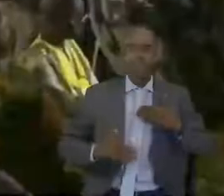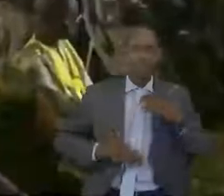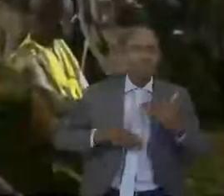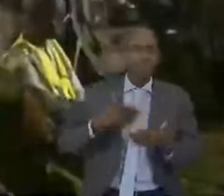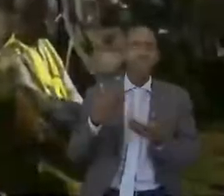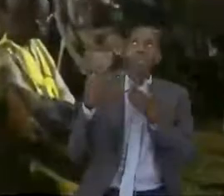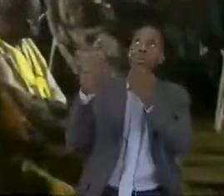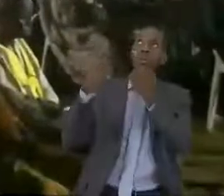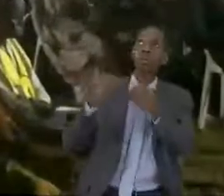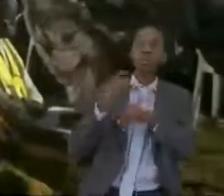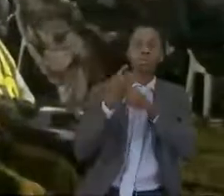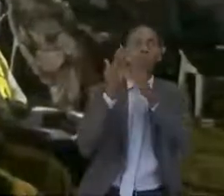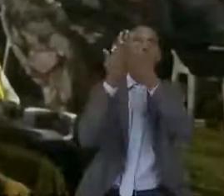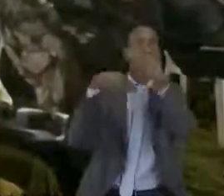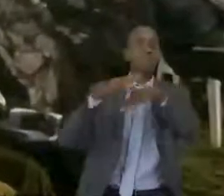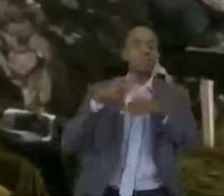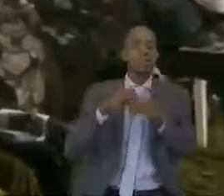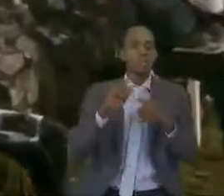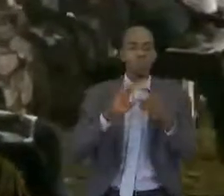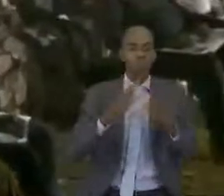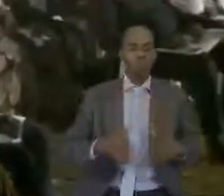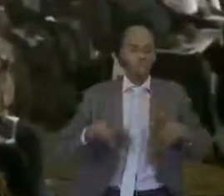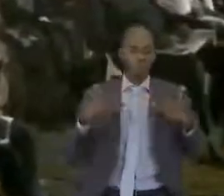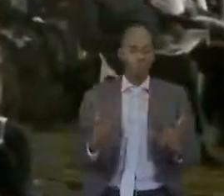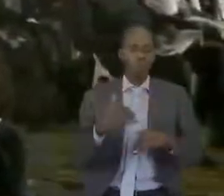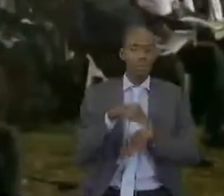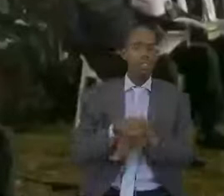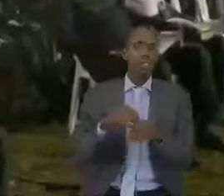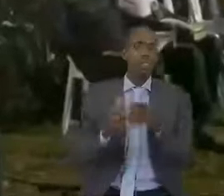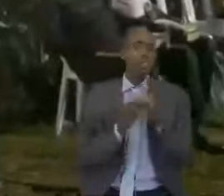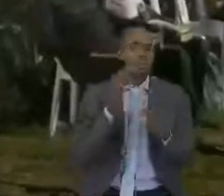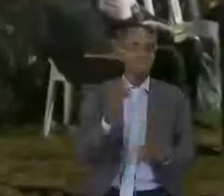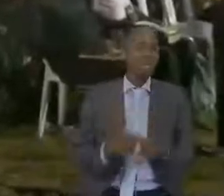ciel dans votre vie ce soir au nom de Jésus.